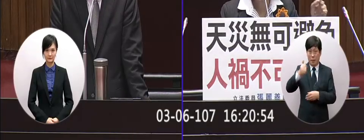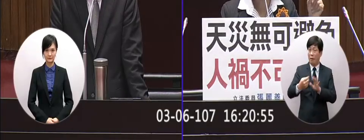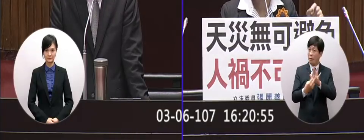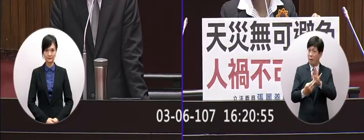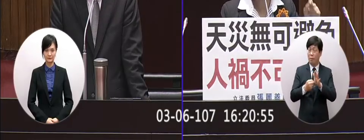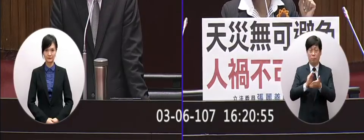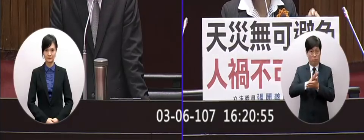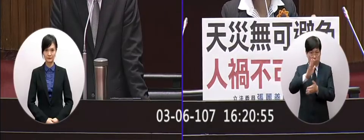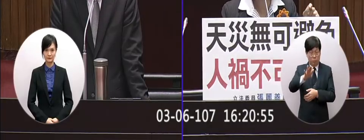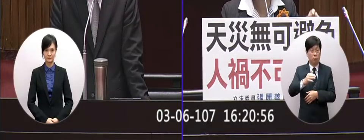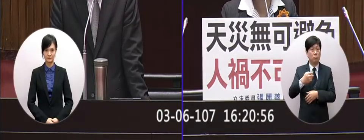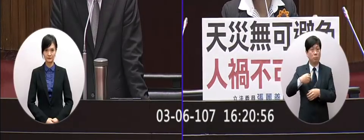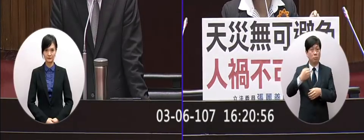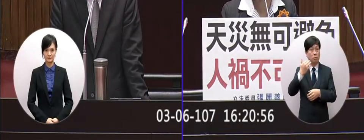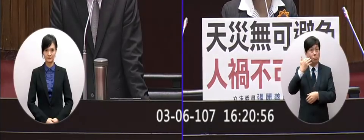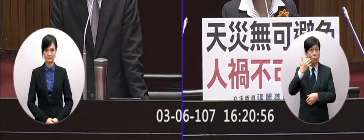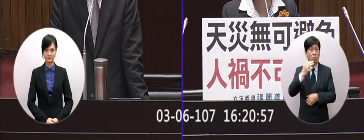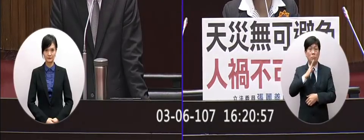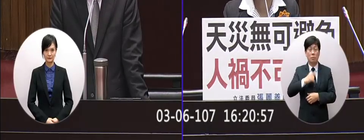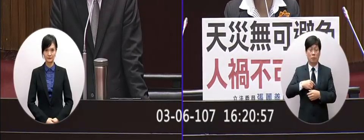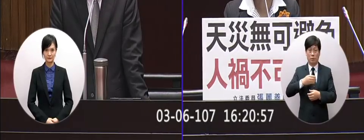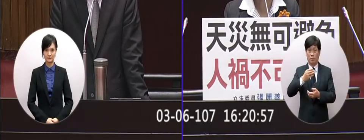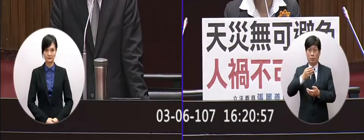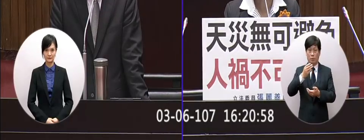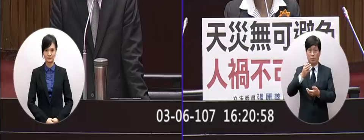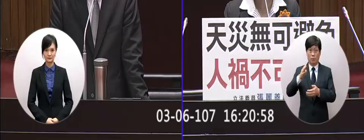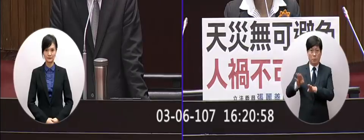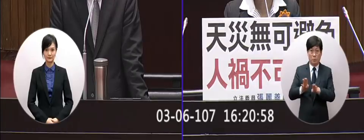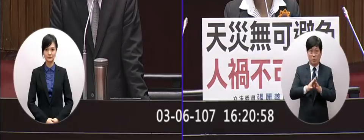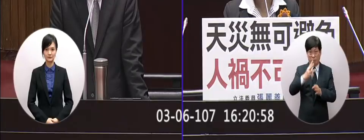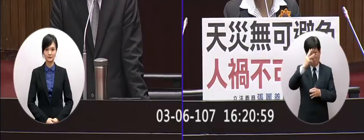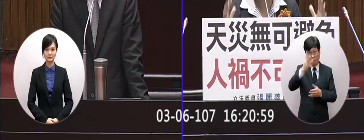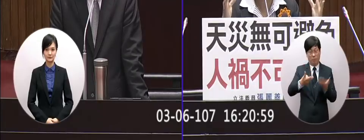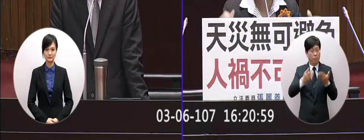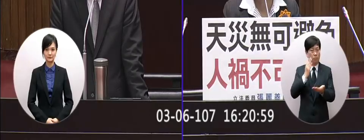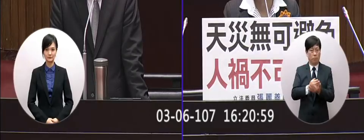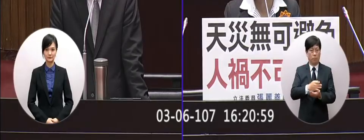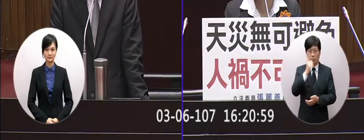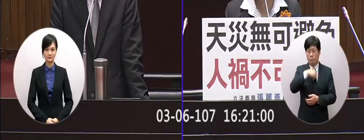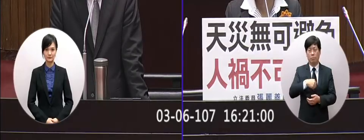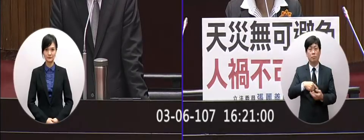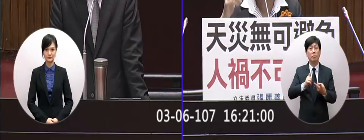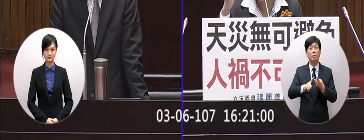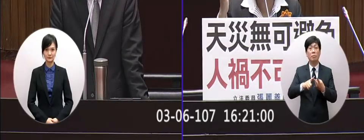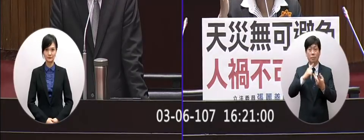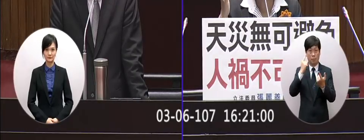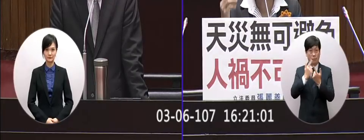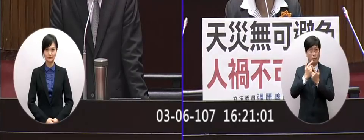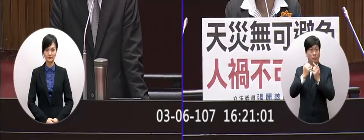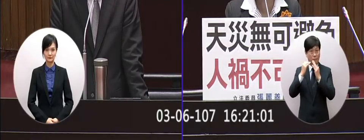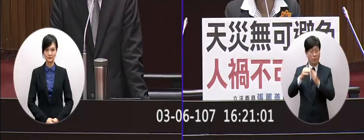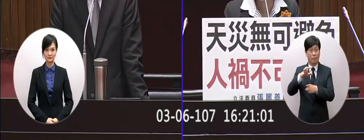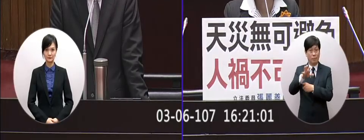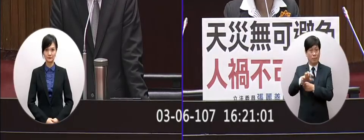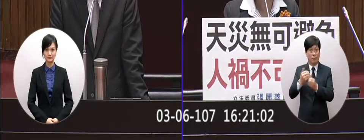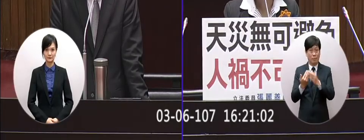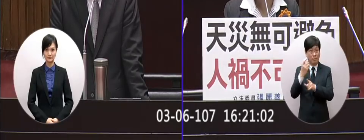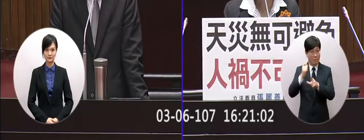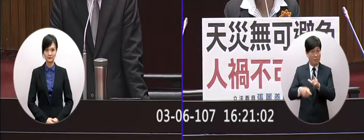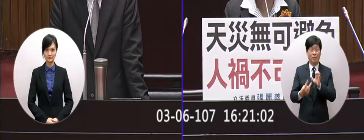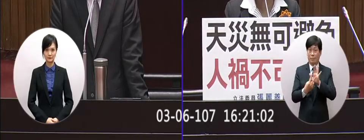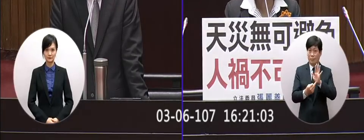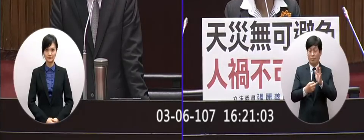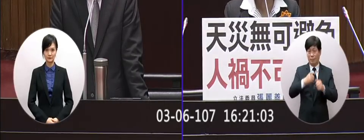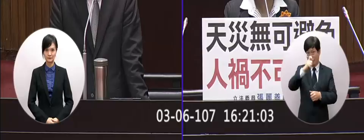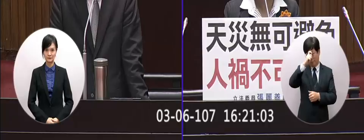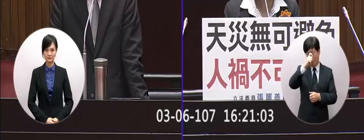啊，以后啊，停止连续休3天啦，哦，过来台北龙市、台北龙山公司讲，